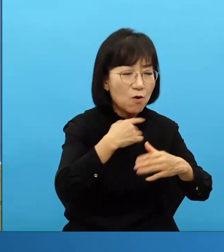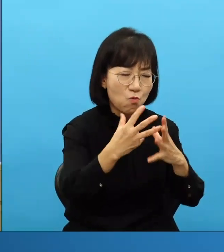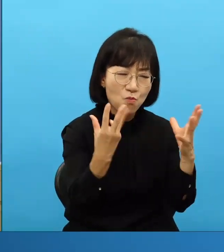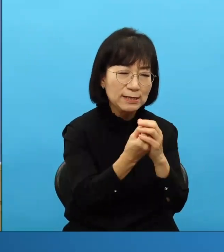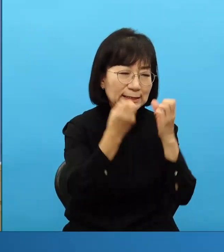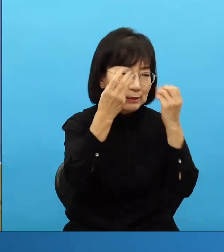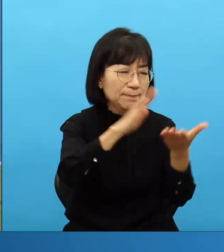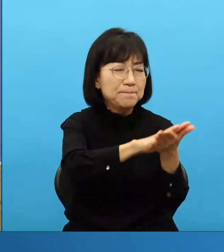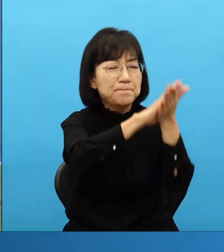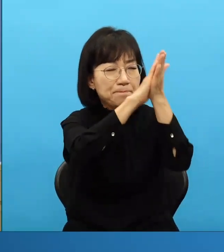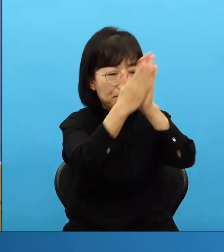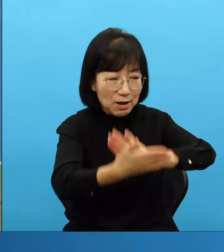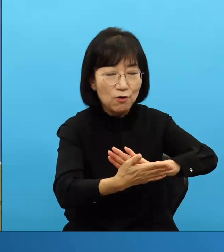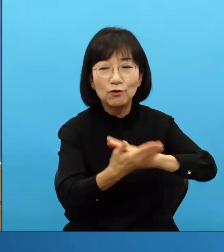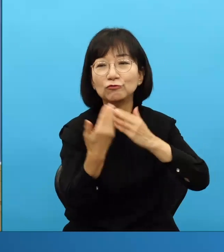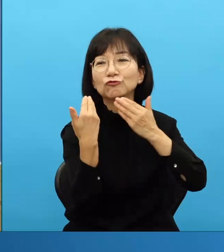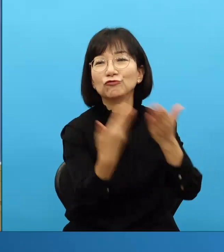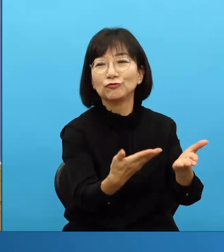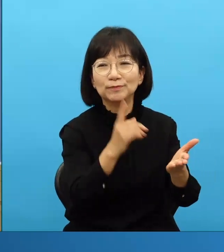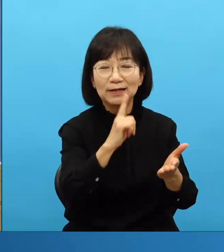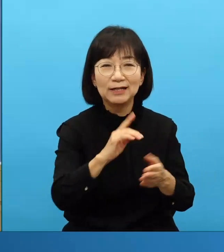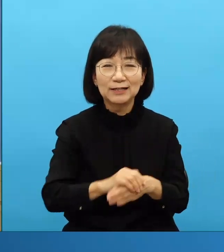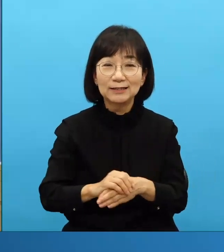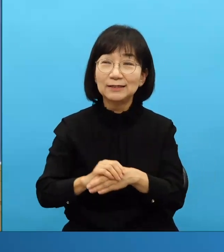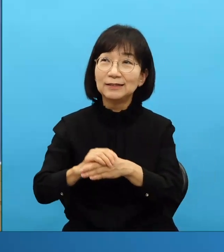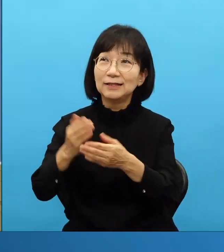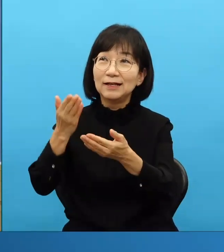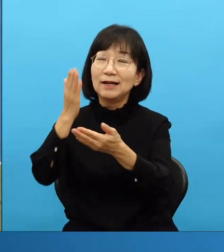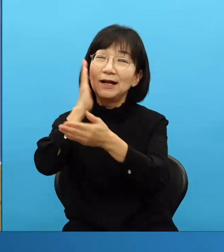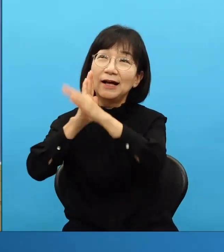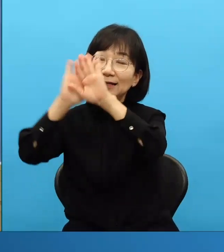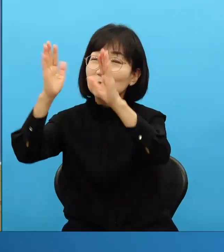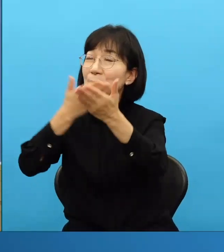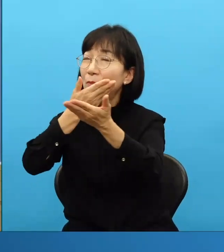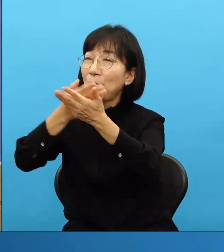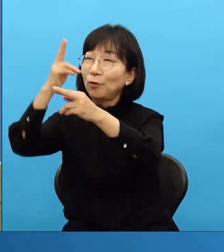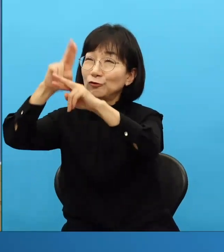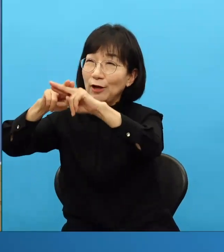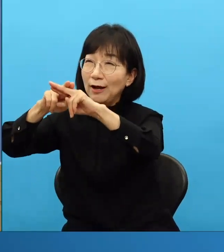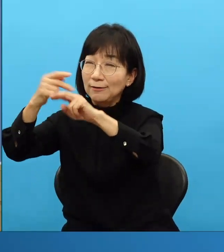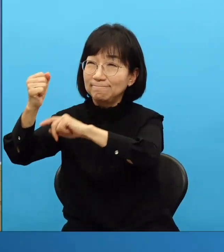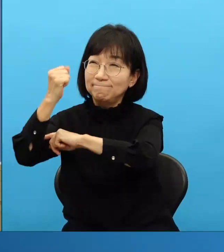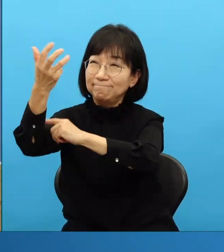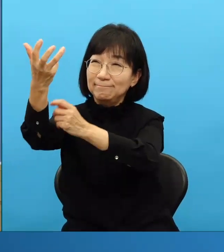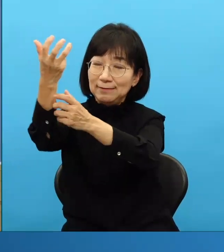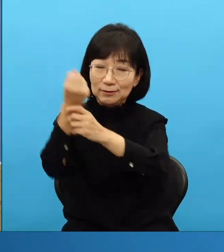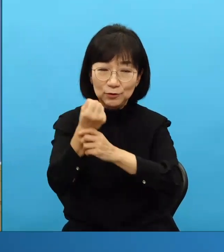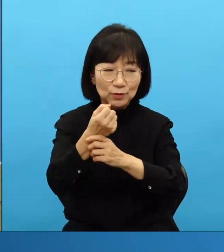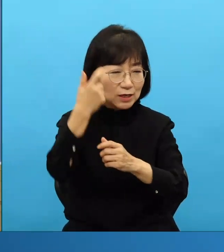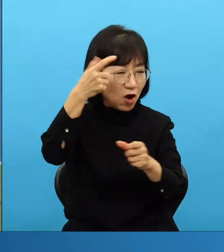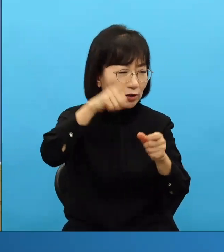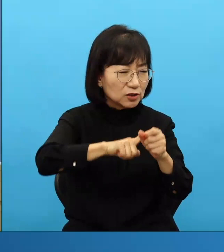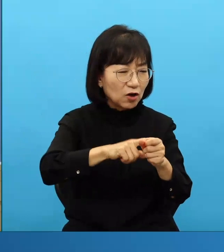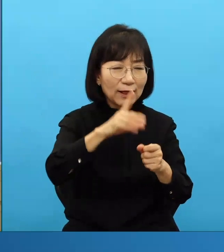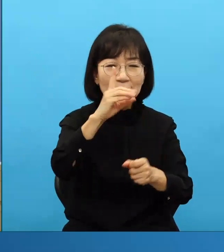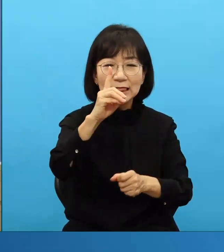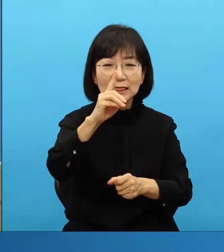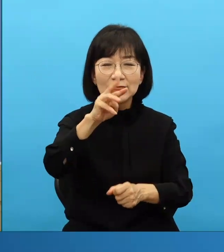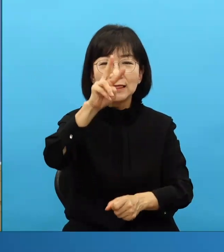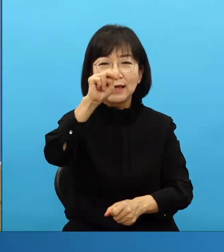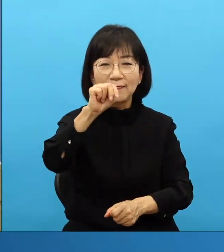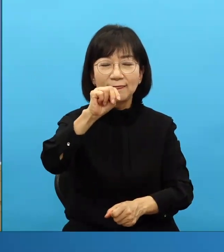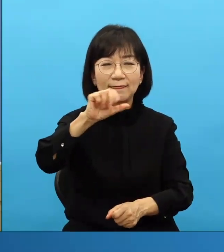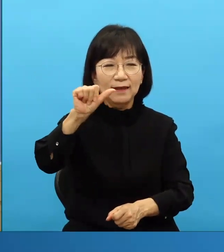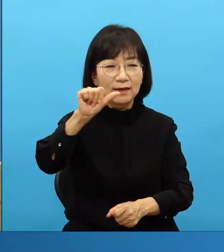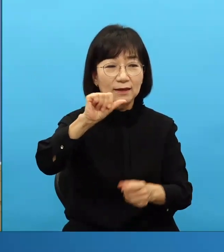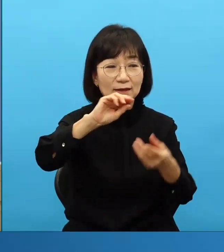the things of God. 예, 하늘 보호자의 것으로 영적 DNA를 바꿔주는 거예요. It's to help them to change their spiritual DNA with the things